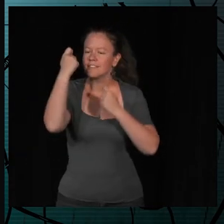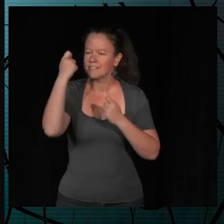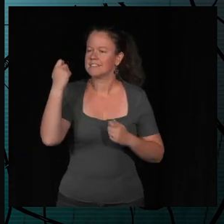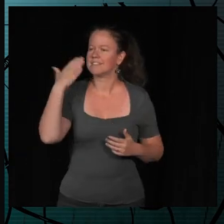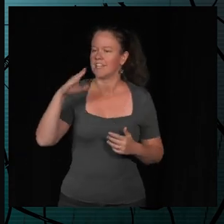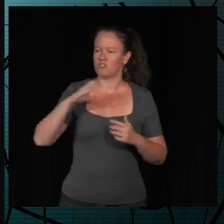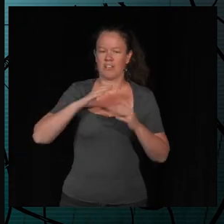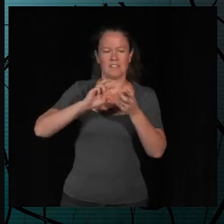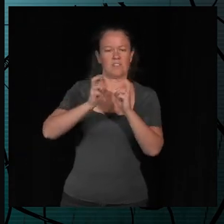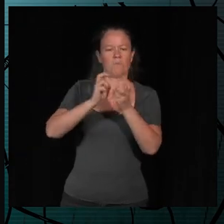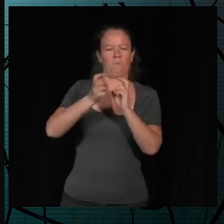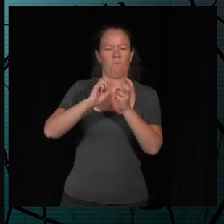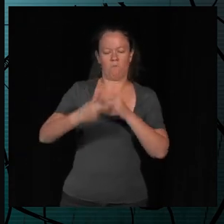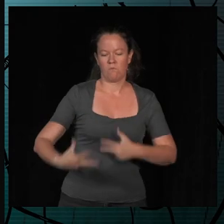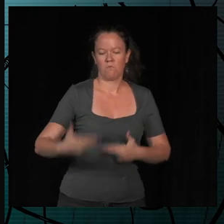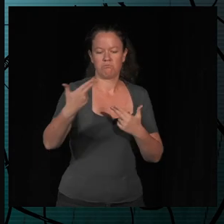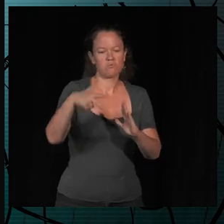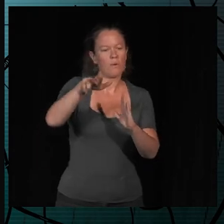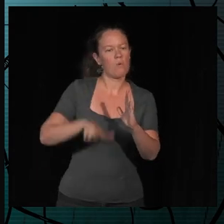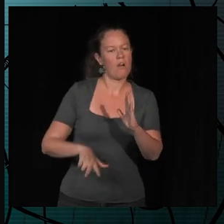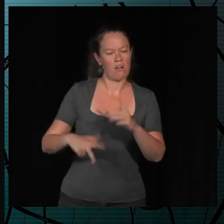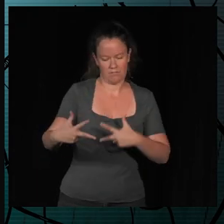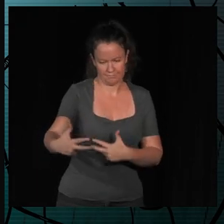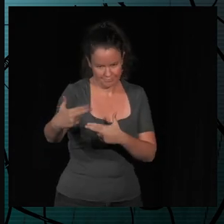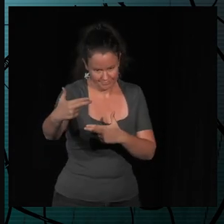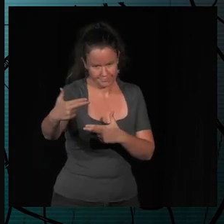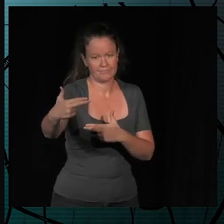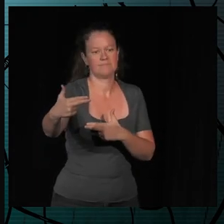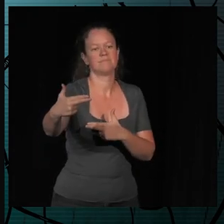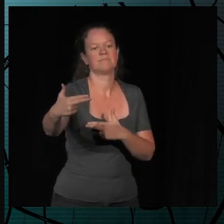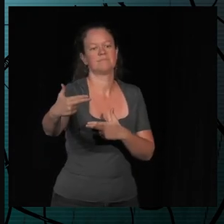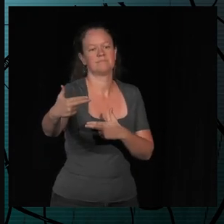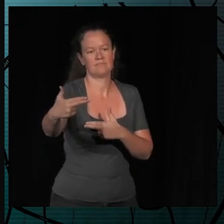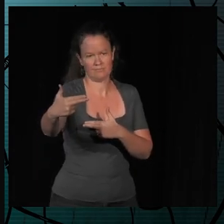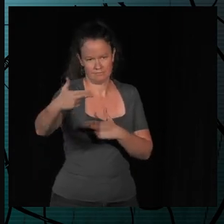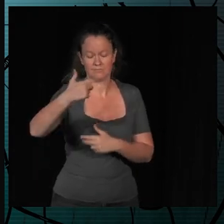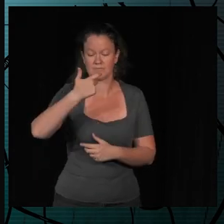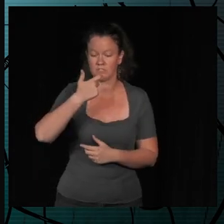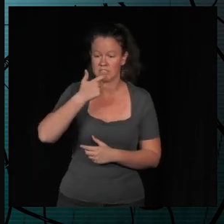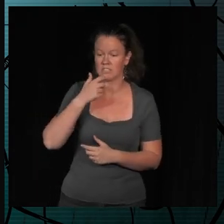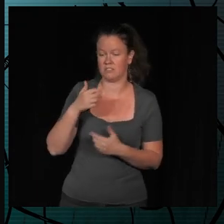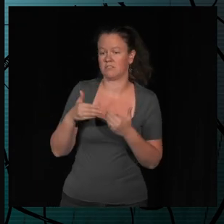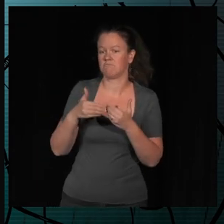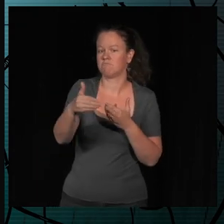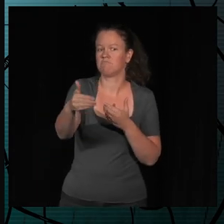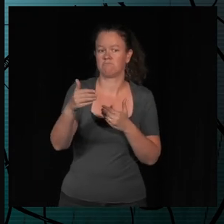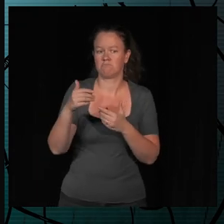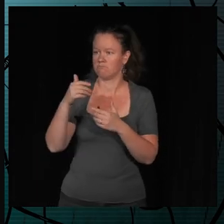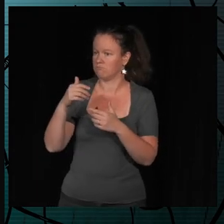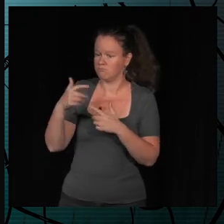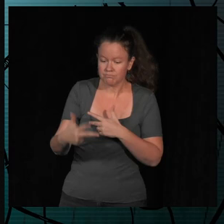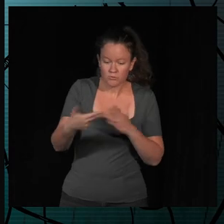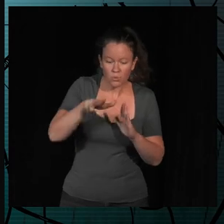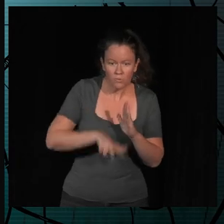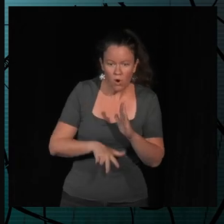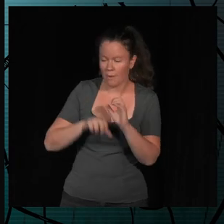saisons qui durent 3 mois où bah on a plein d'objets à notre disposition que l'on peut glaner si on joue